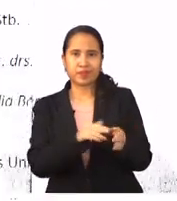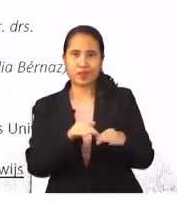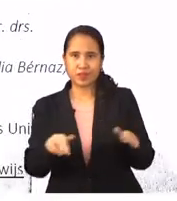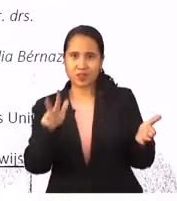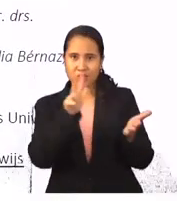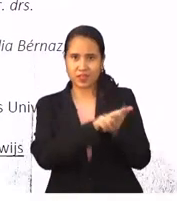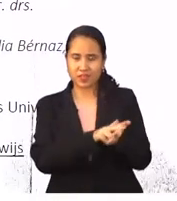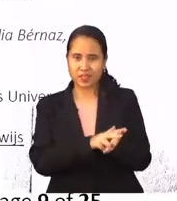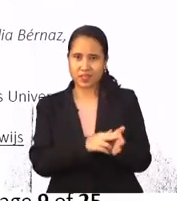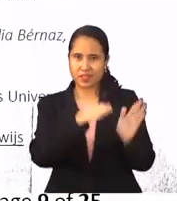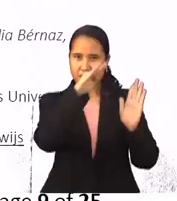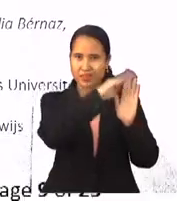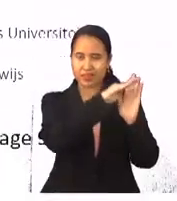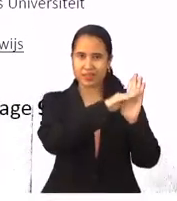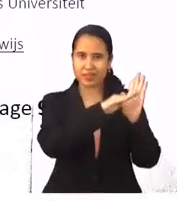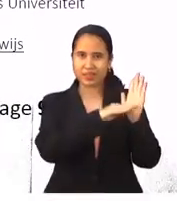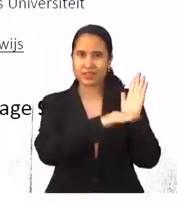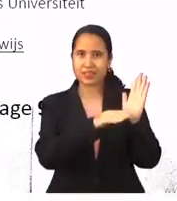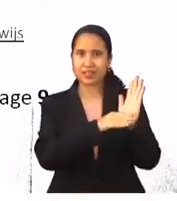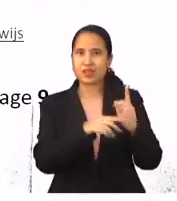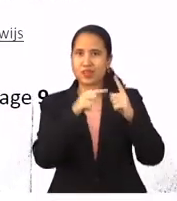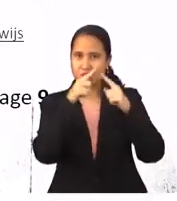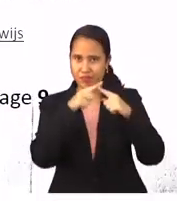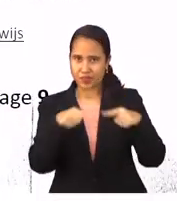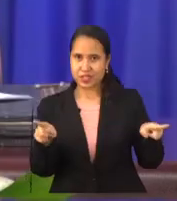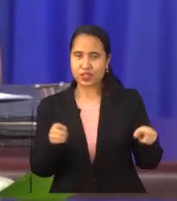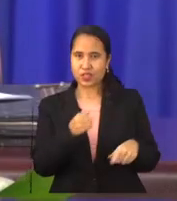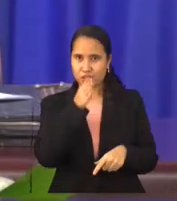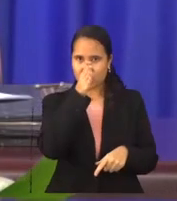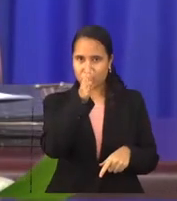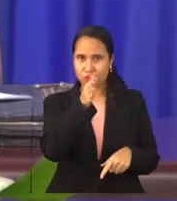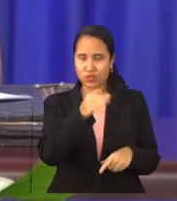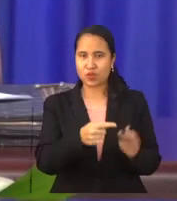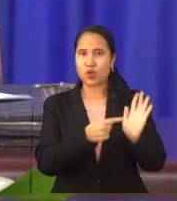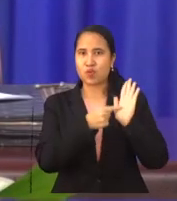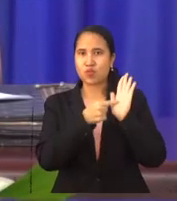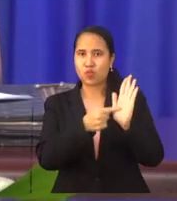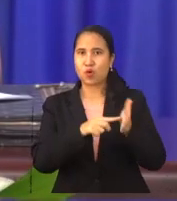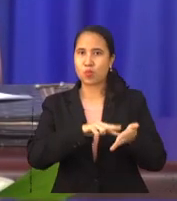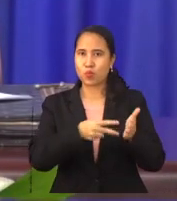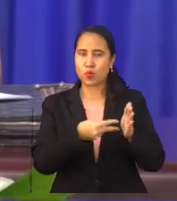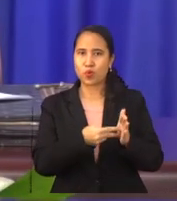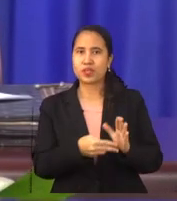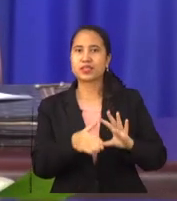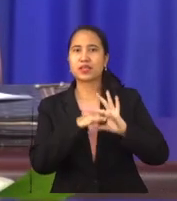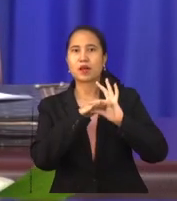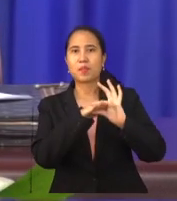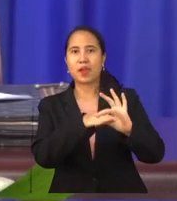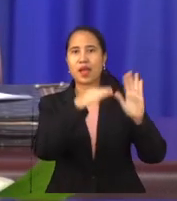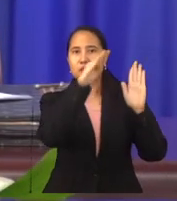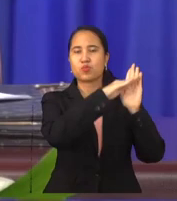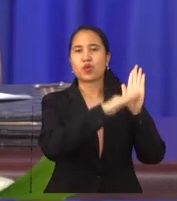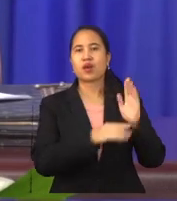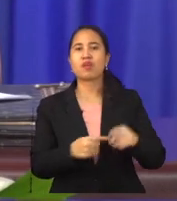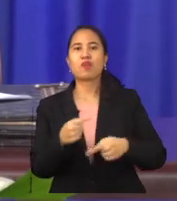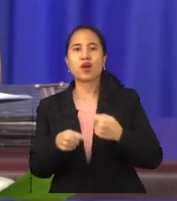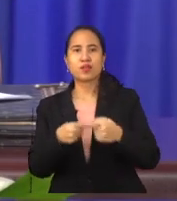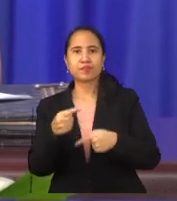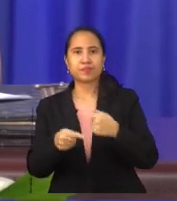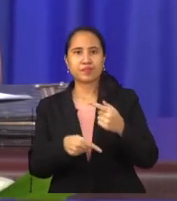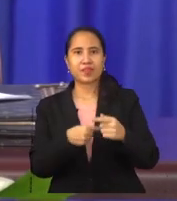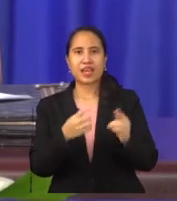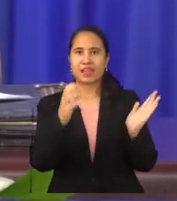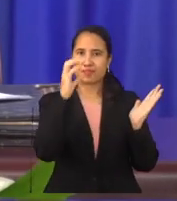richtlijnen geven ter realisering van diverse doeleinden, zoals het politiek beleid, programma van ontwikkeling en stellen daarbij